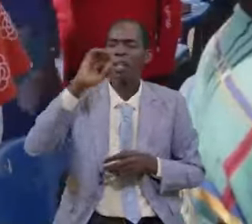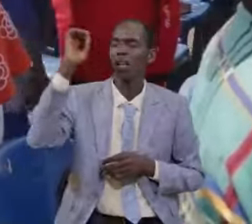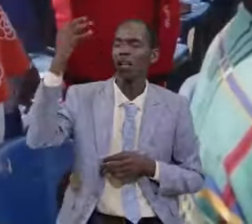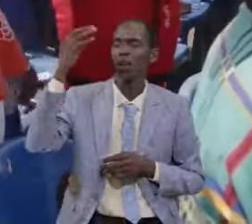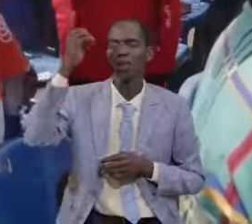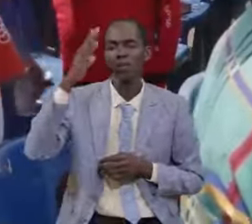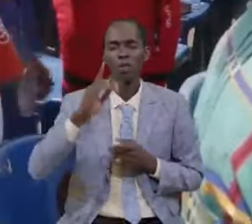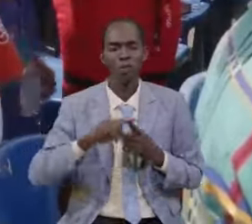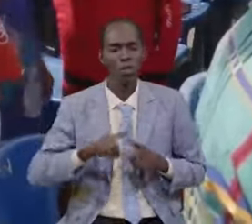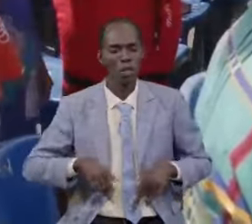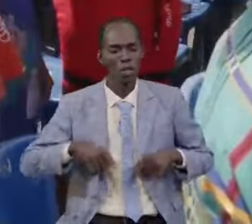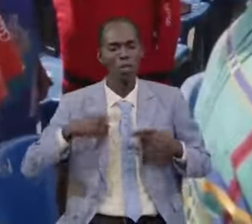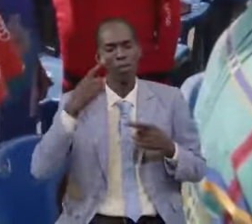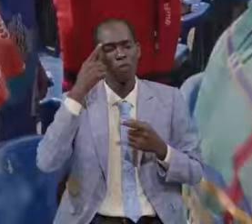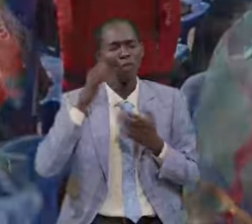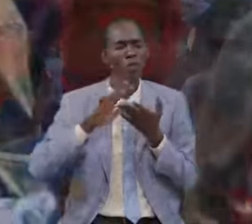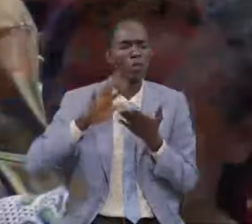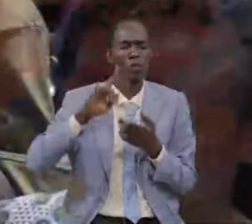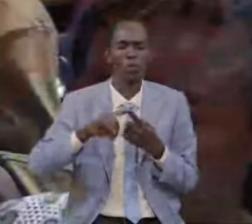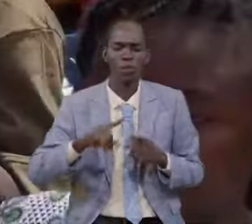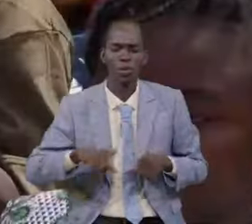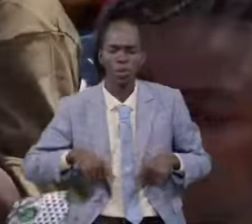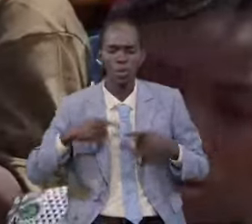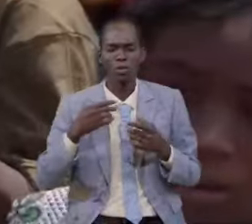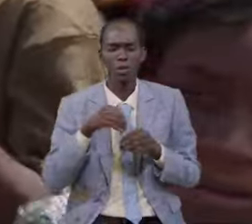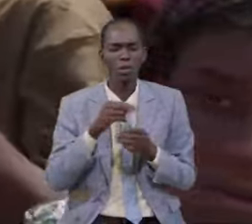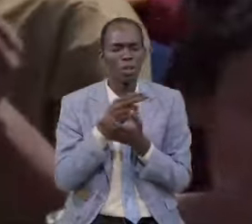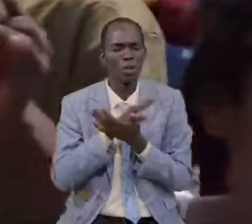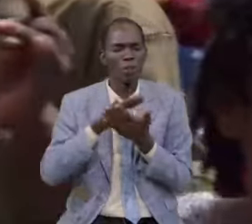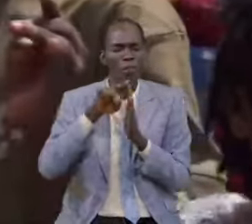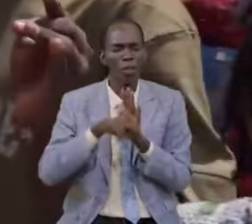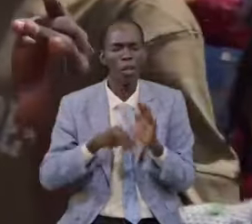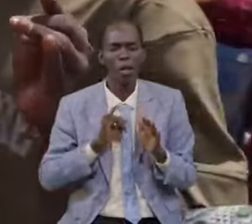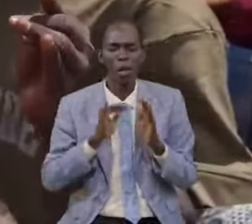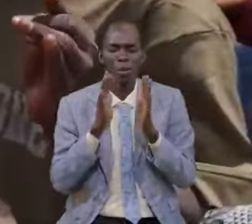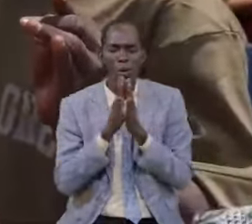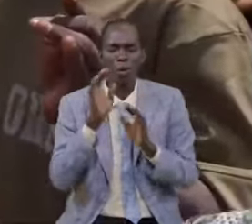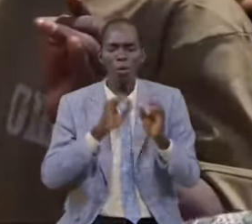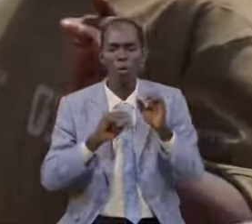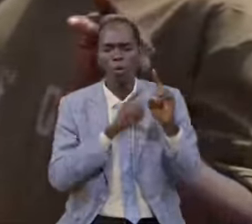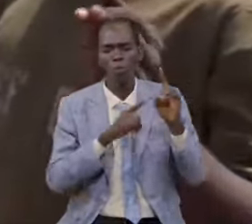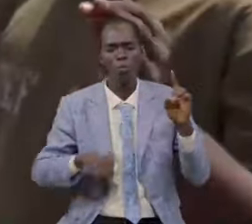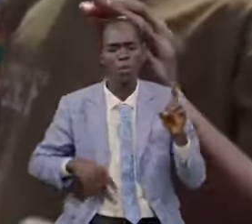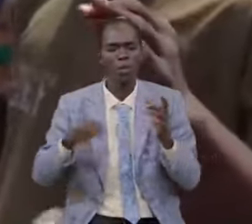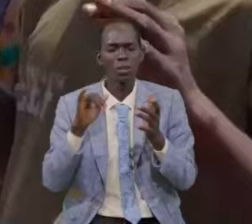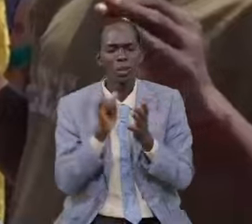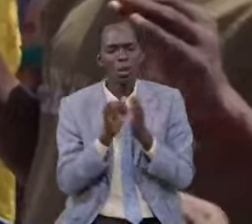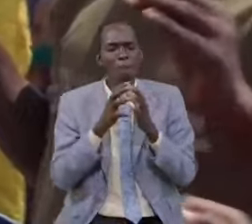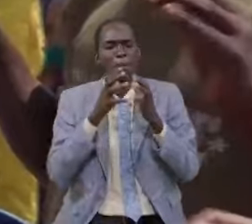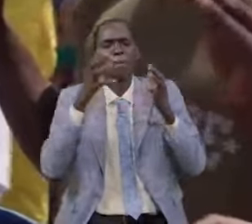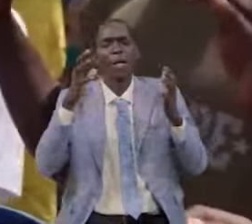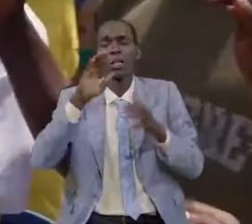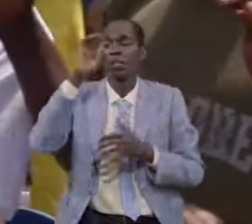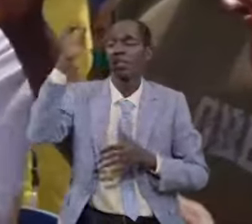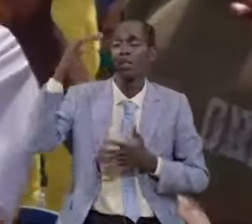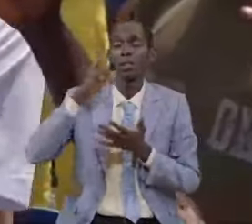gloire, pour vivre dans ta bonté, pour vivre dans la piété. Je prie, Seigneur, que cette grâce abondante qui ne peut